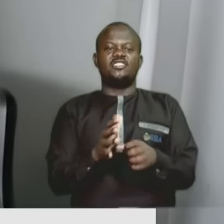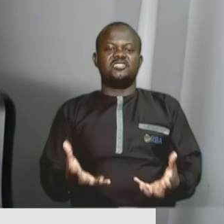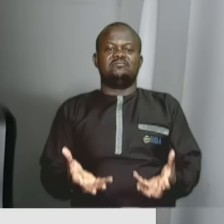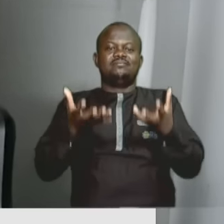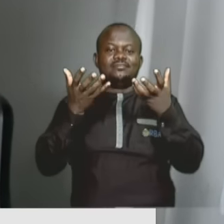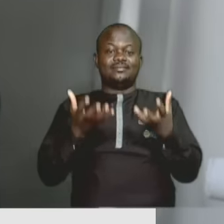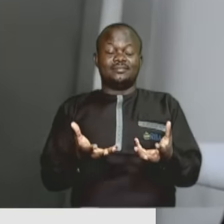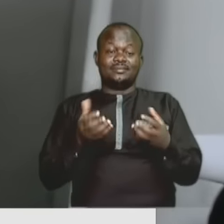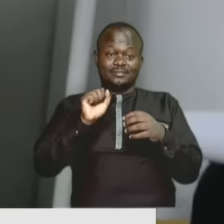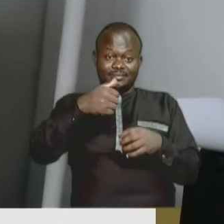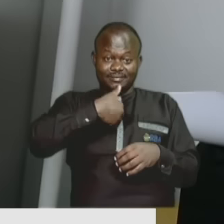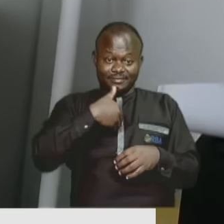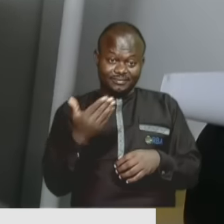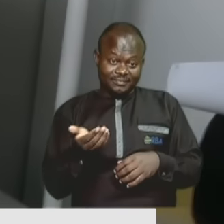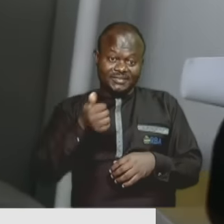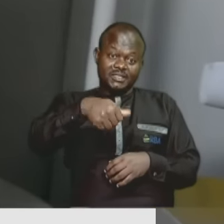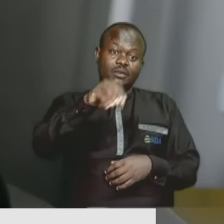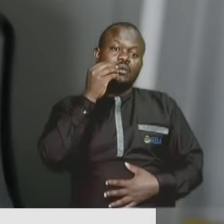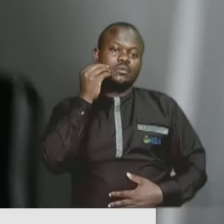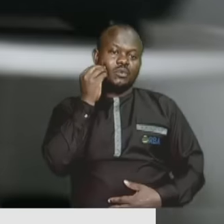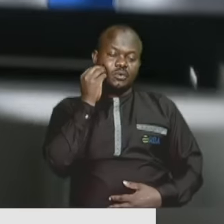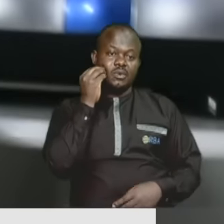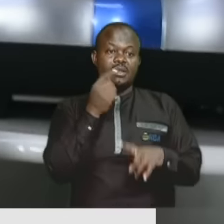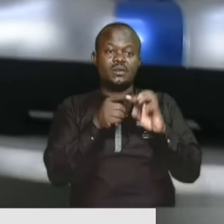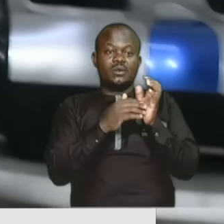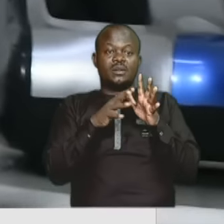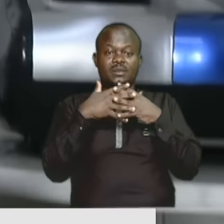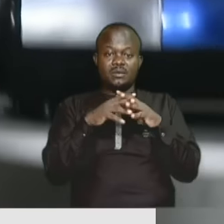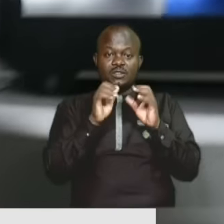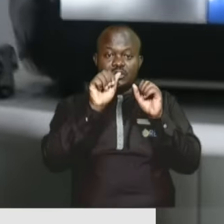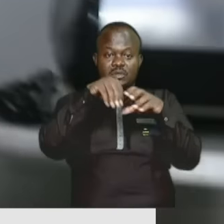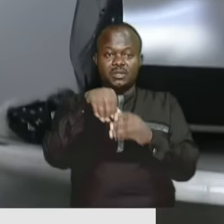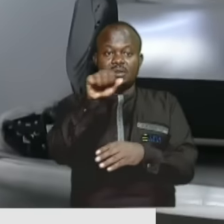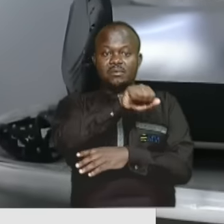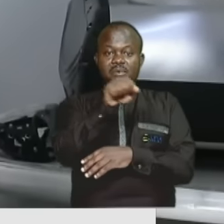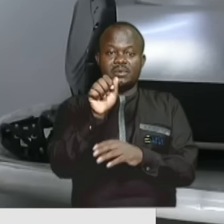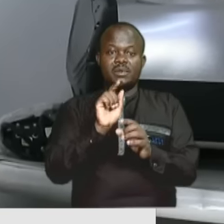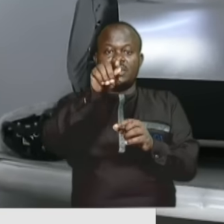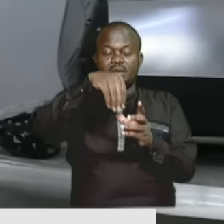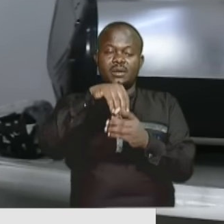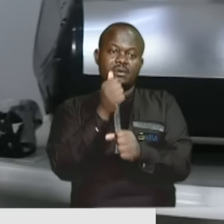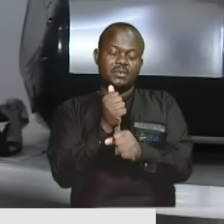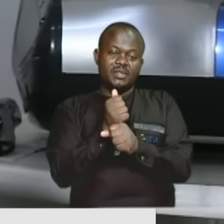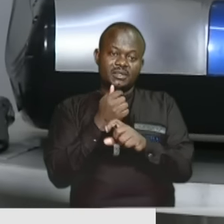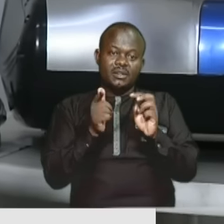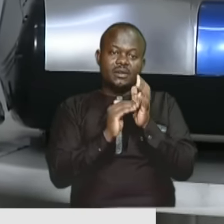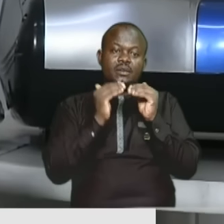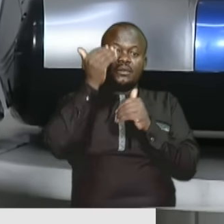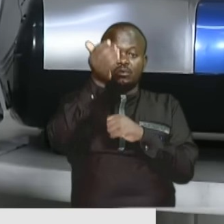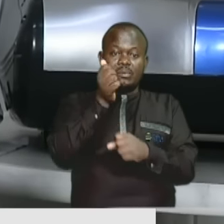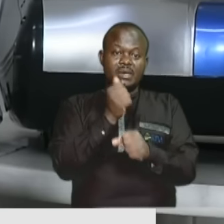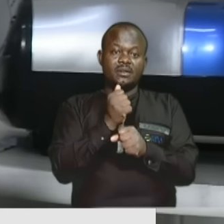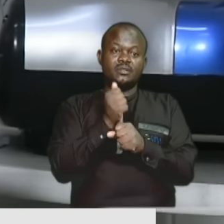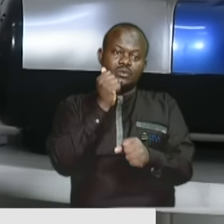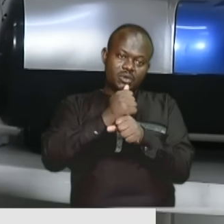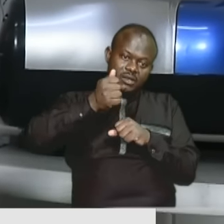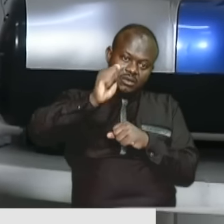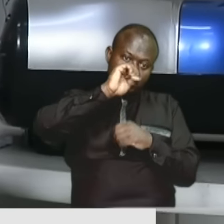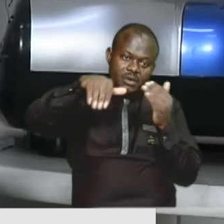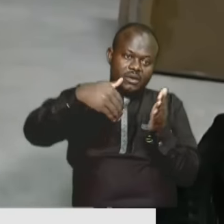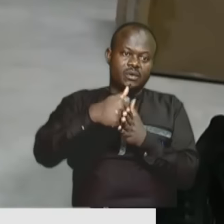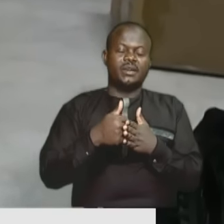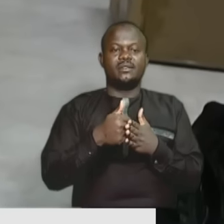ishobora gutunga iwawe mu rugo, ni machine ushobora gushyira mu modoka ukajyana mu kazi, nyuma y'akazi ukikorera wenyine